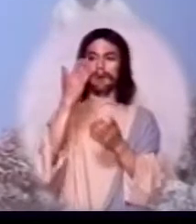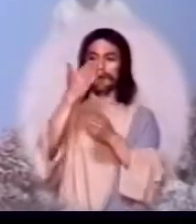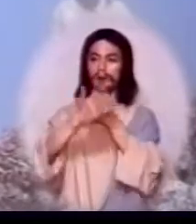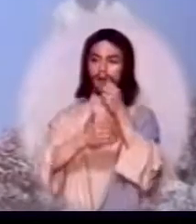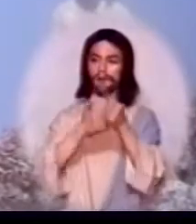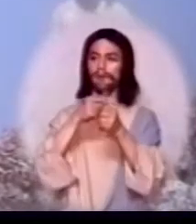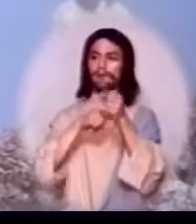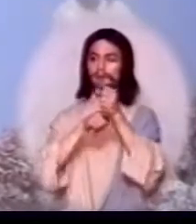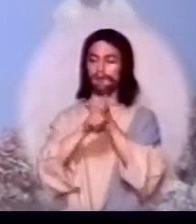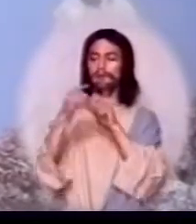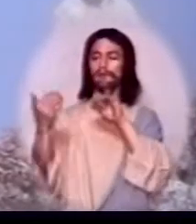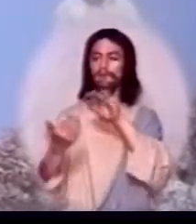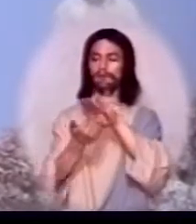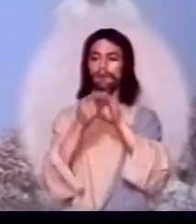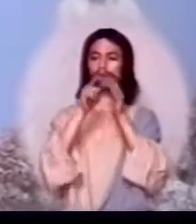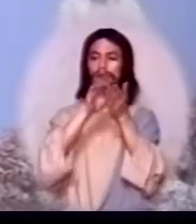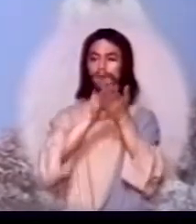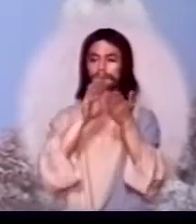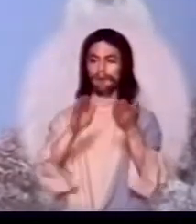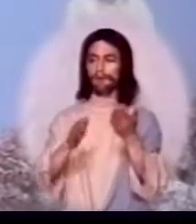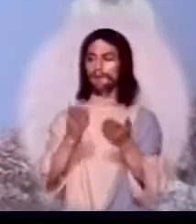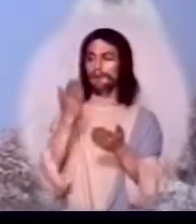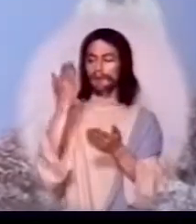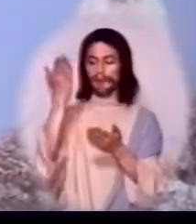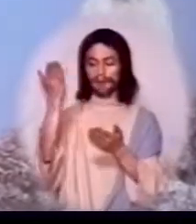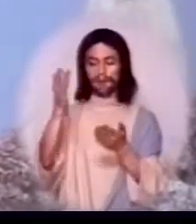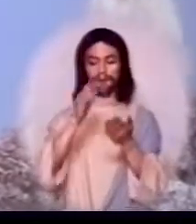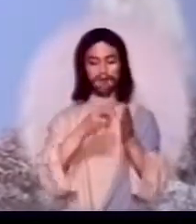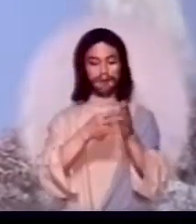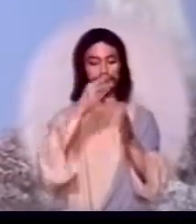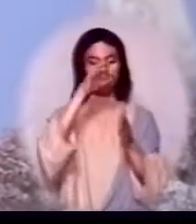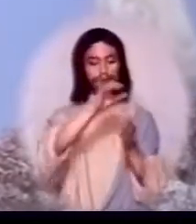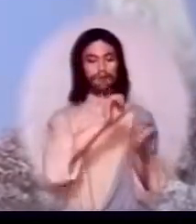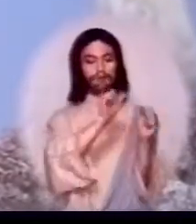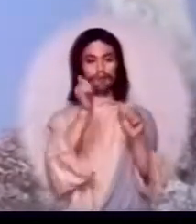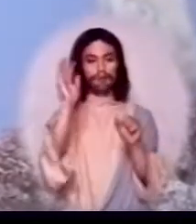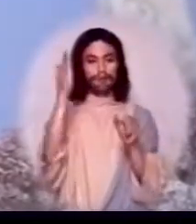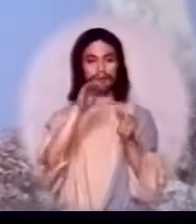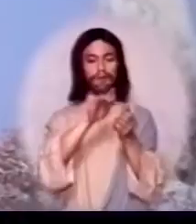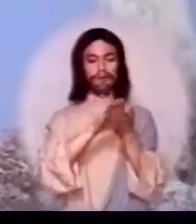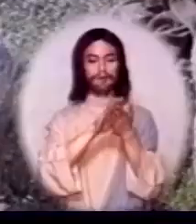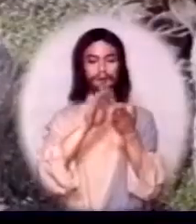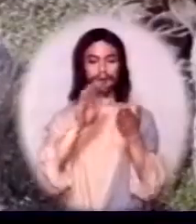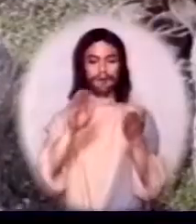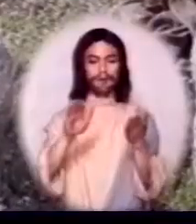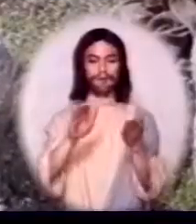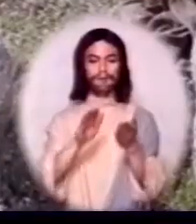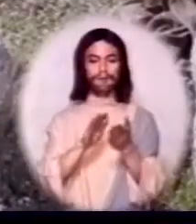당신은 하나님의 뜻을 이룰 것입니다. 당신은 예루살렘에서 죽게 될 것입니다.